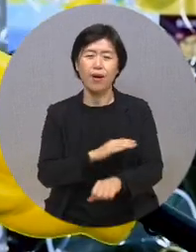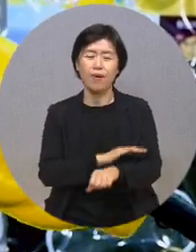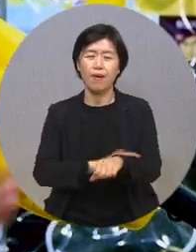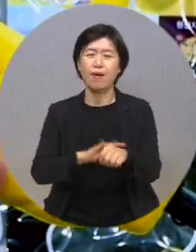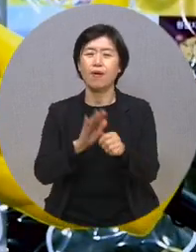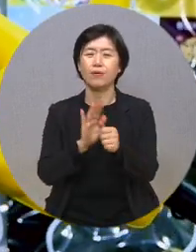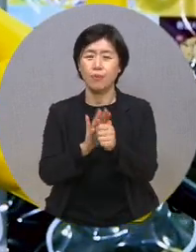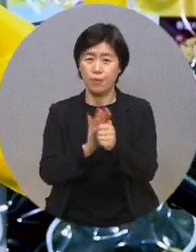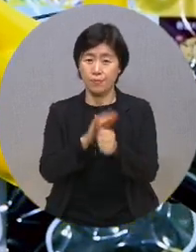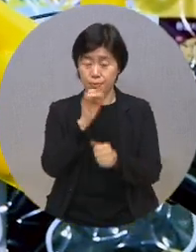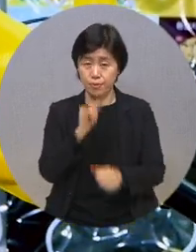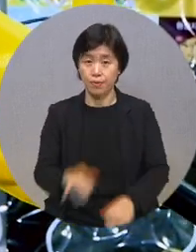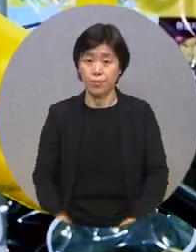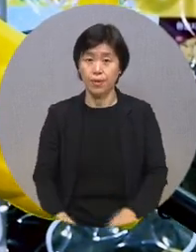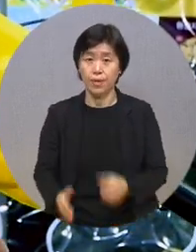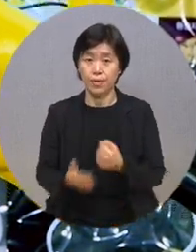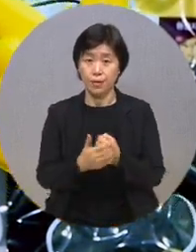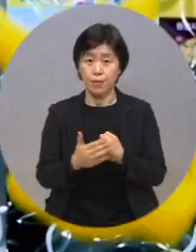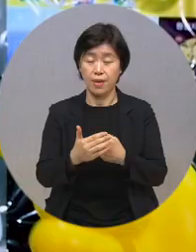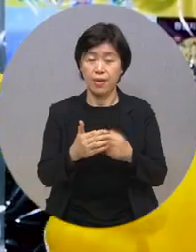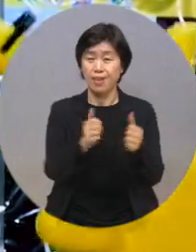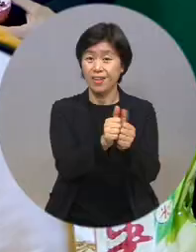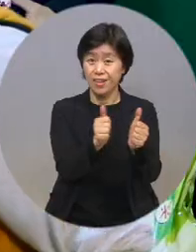그 남성분들